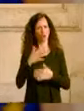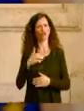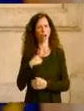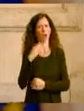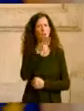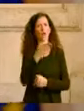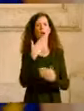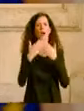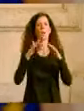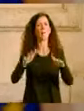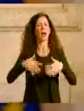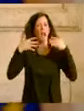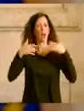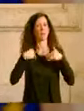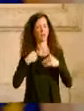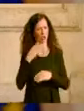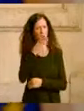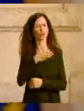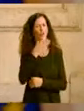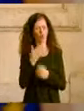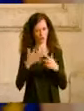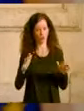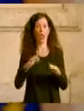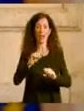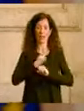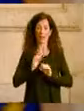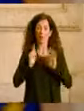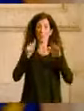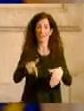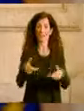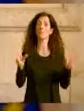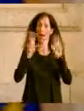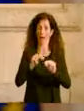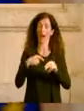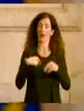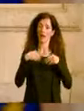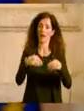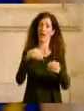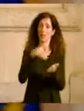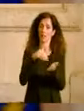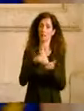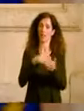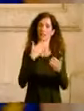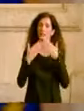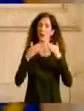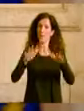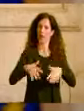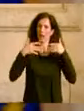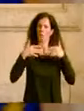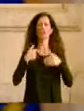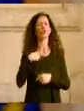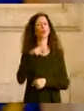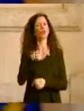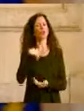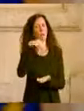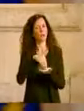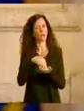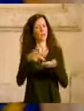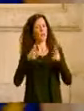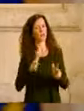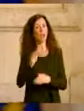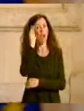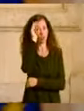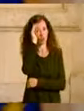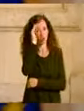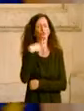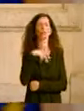visto spesso, ci andrò credo all'inizio della settimana prossima, come è giusto che sia. Io sono lì, ascolto, parlo, ma ascolto